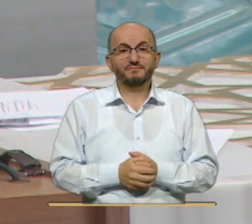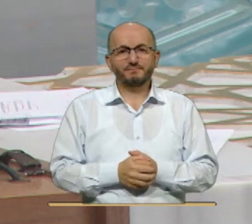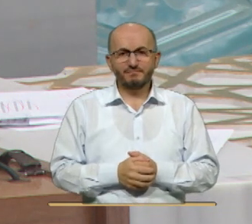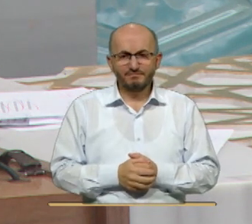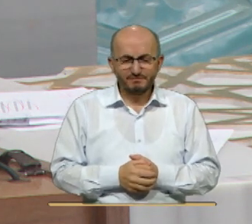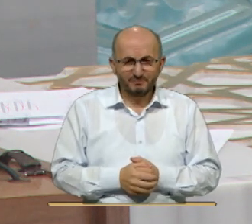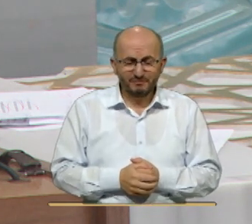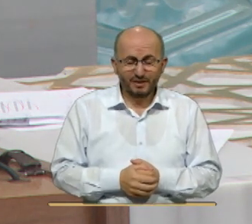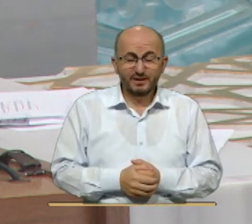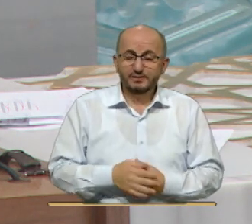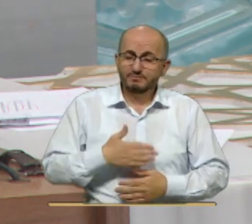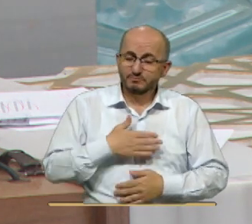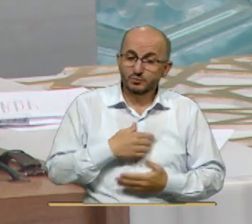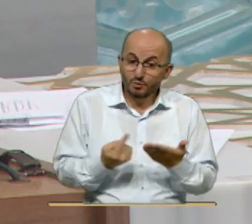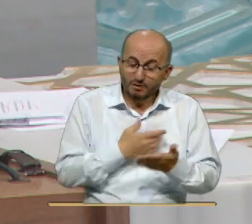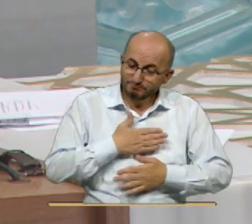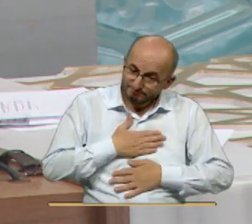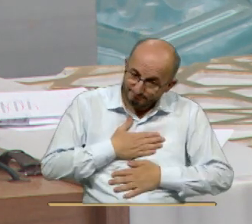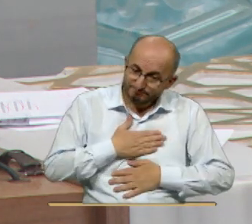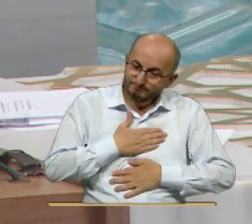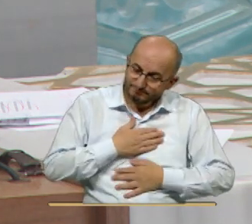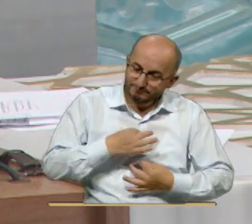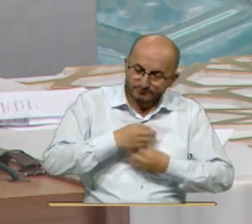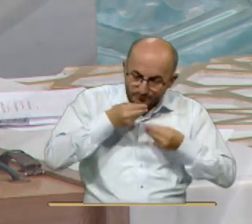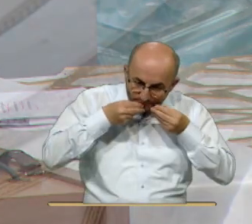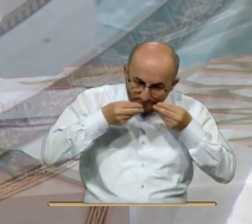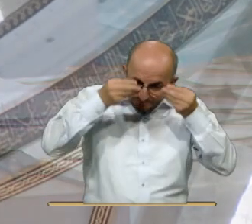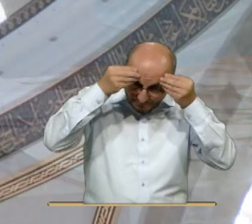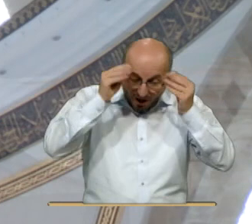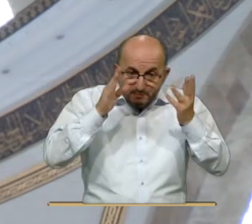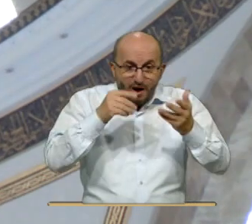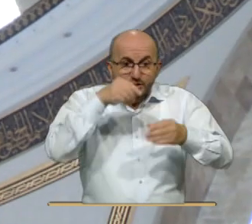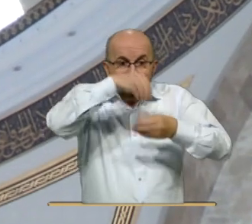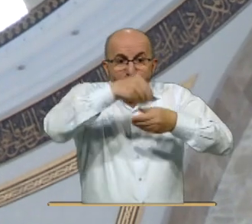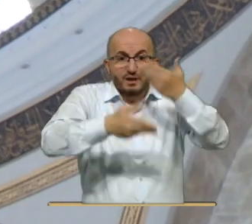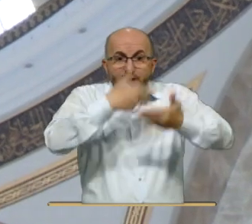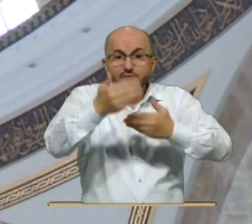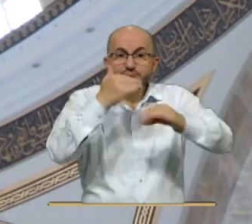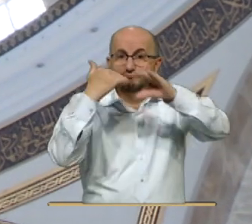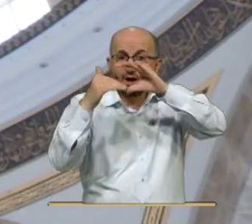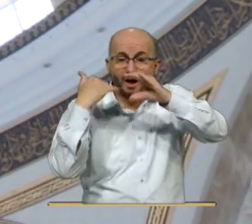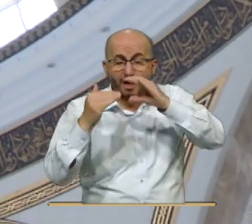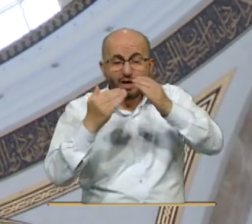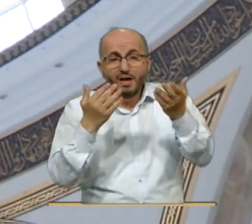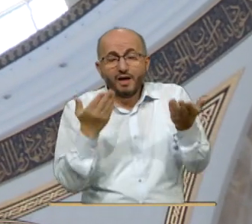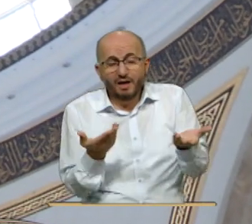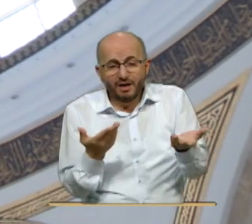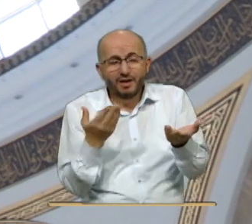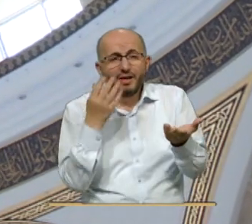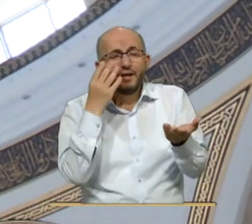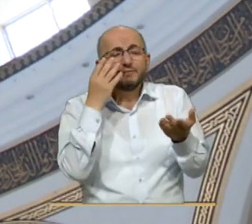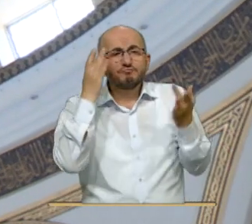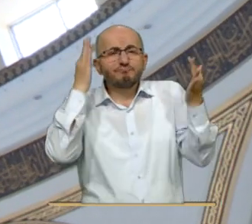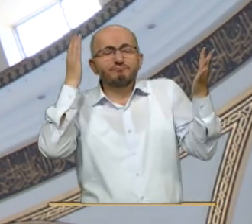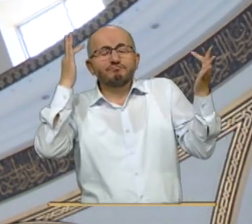Ona son derece saygı gösteriyoruz ama onun anlattıkları, onun mesajları, oradaki